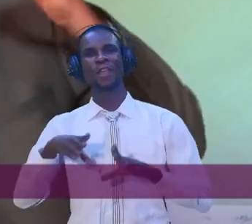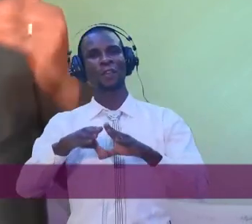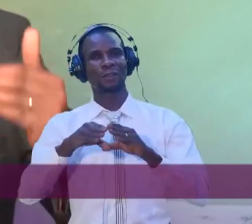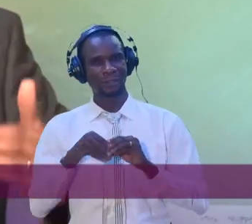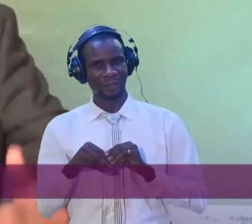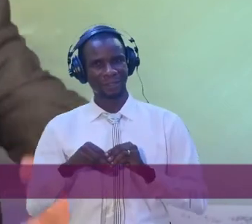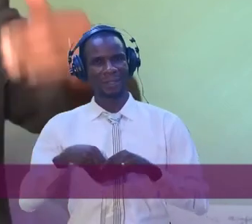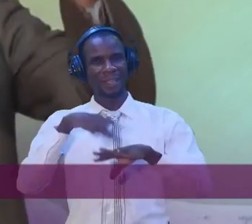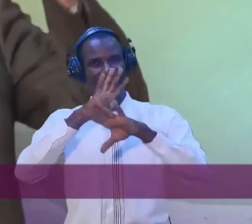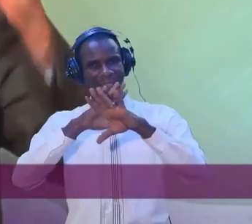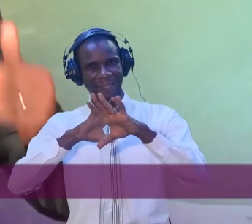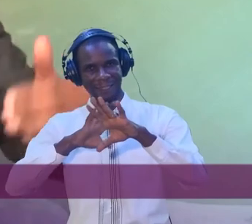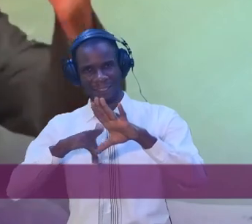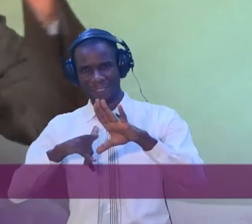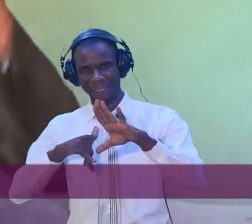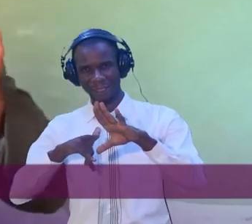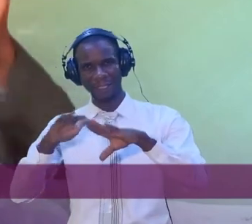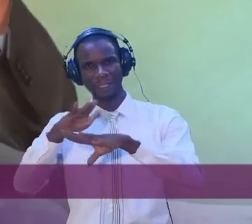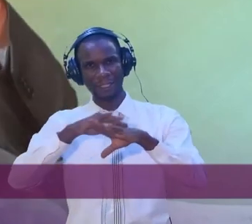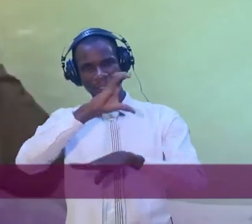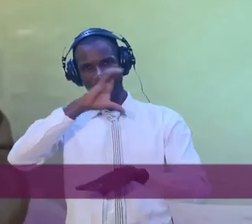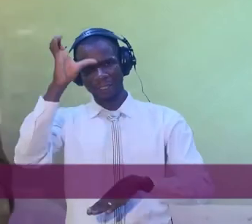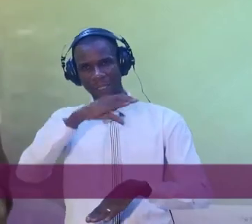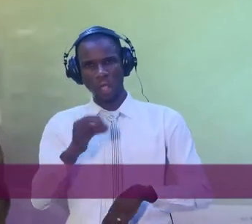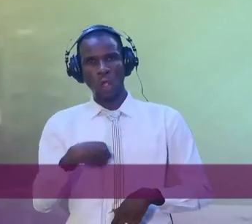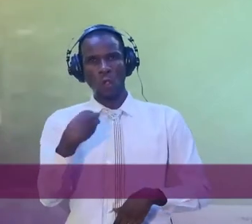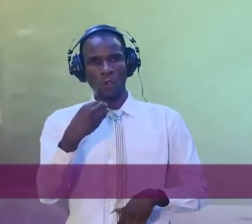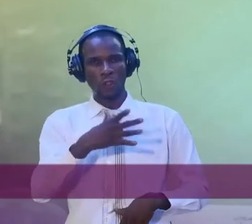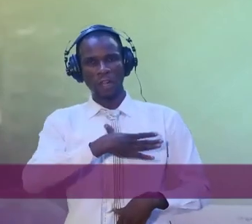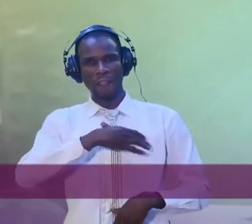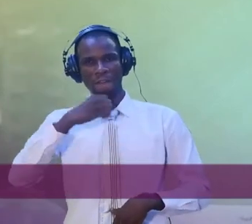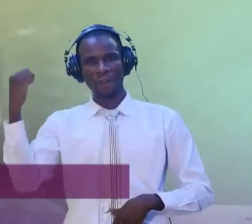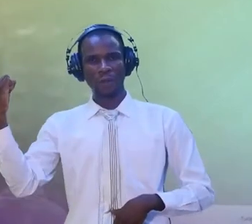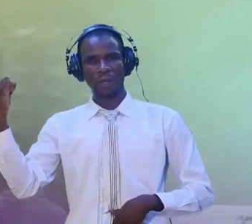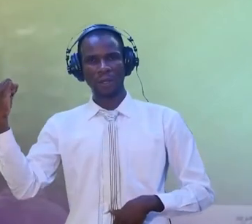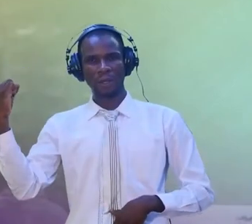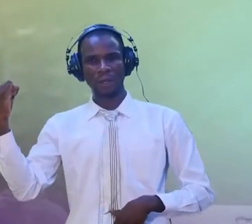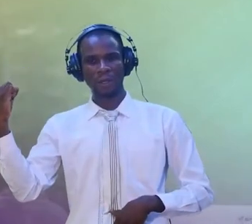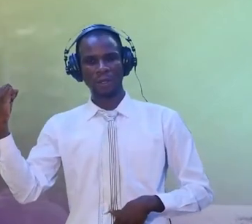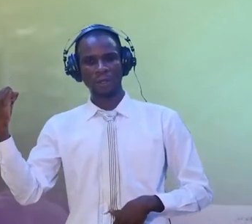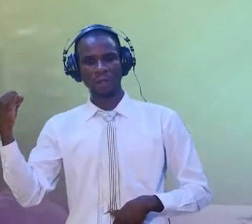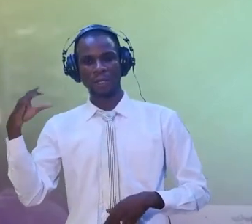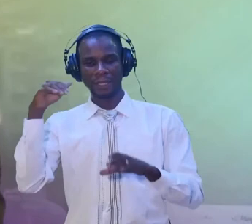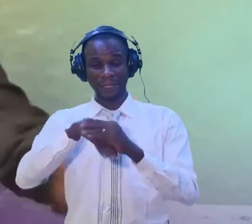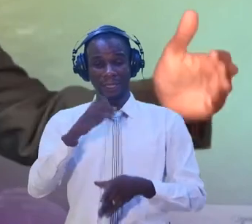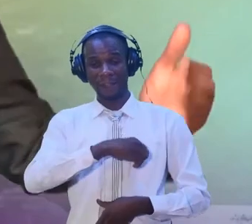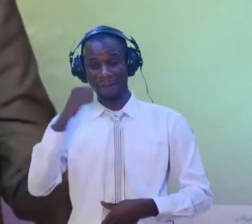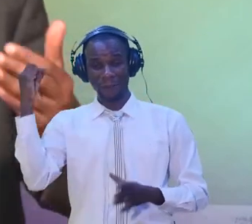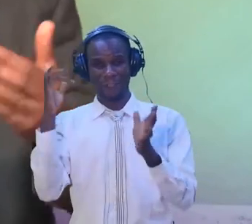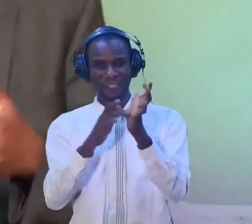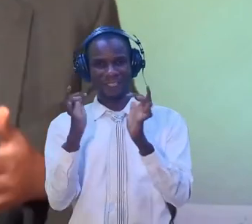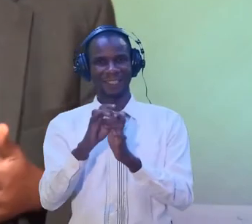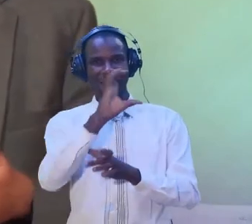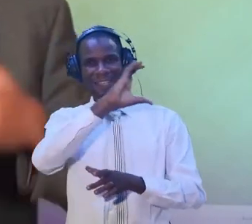Ni rahisi kuamini tu kwamba ameshinda na kuamini tu kwamba damu yake pale msalabani yatupa